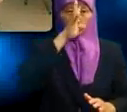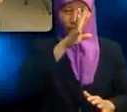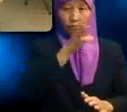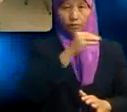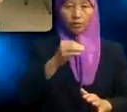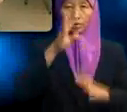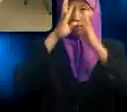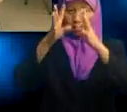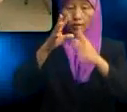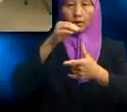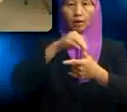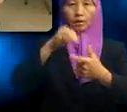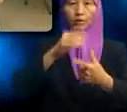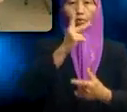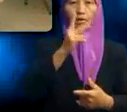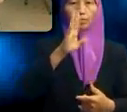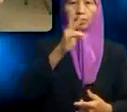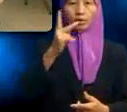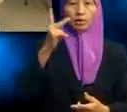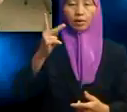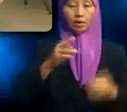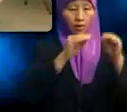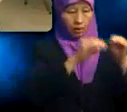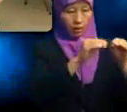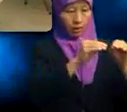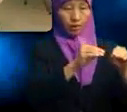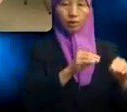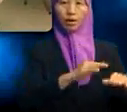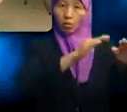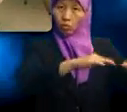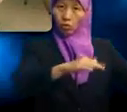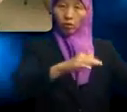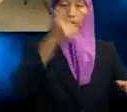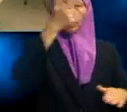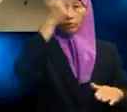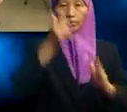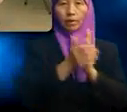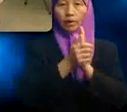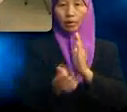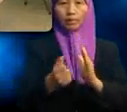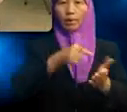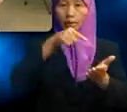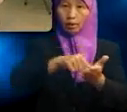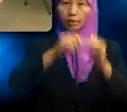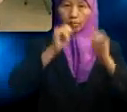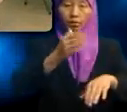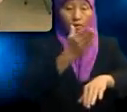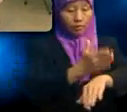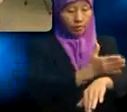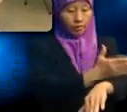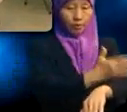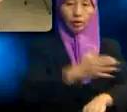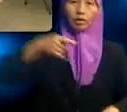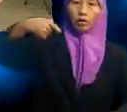atau KBKK diajarkan kepada murid kerana kemahiran ini dapat meningkatkan kualiti pembelajaran